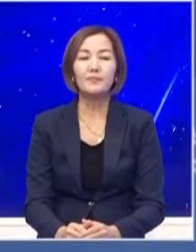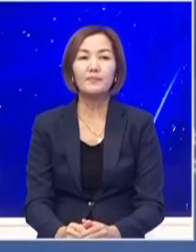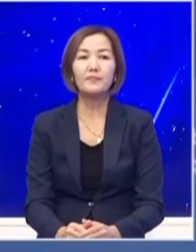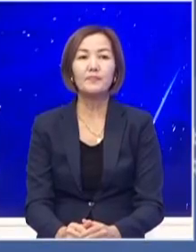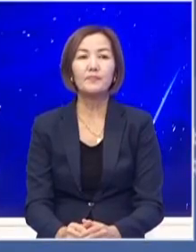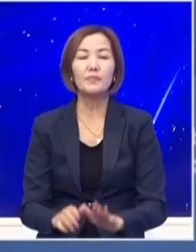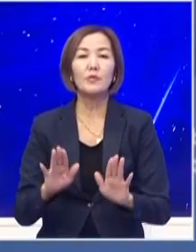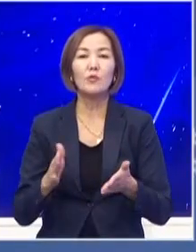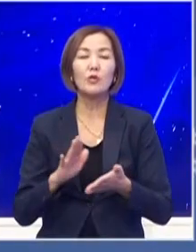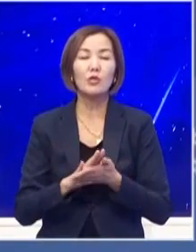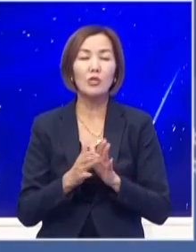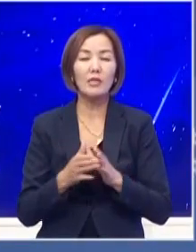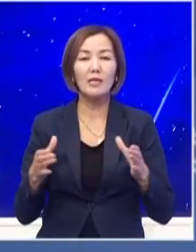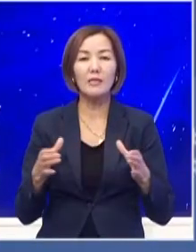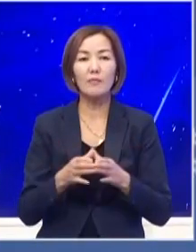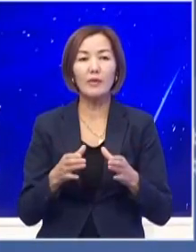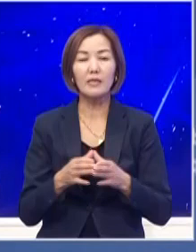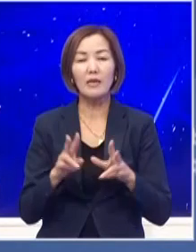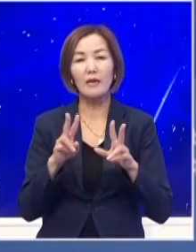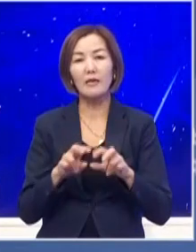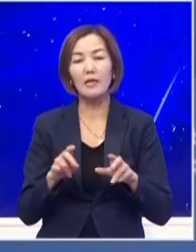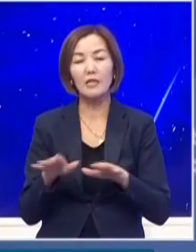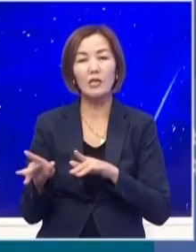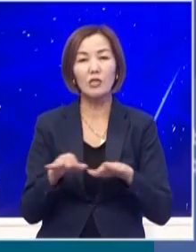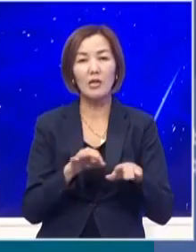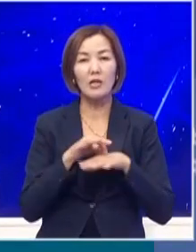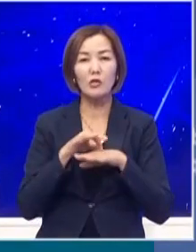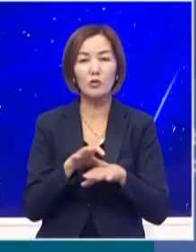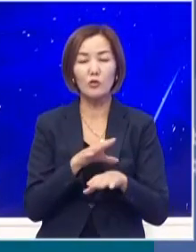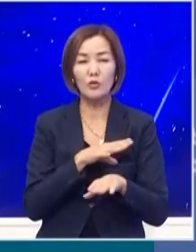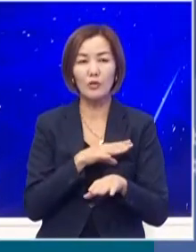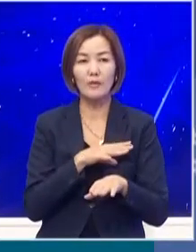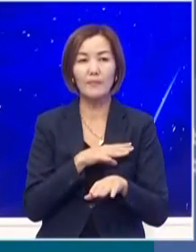Төтенше жағдайлар департаменті тарапынан күн сайынғы рейдтік шаралар жүргізілді. Сол